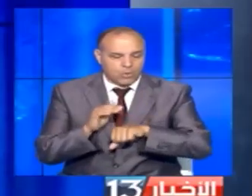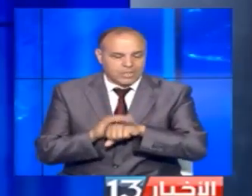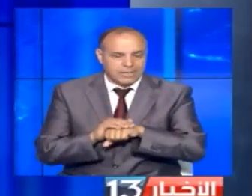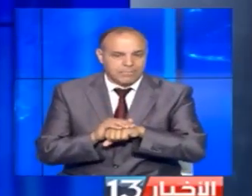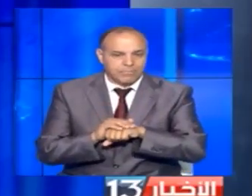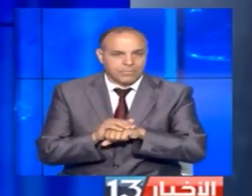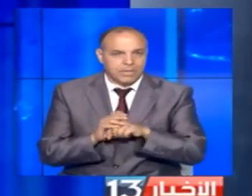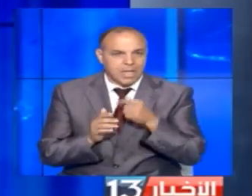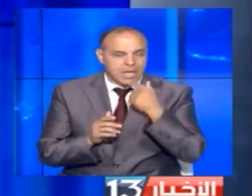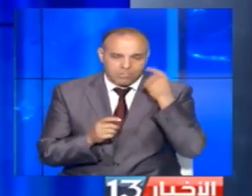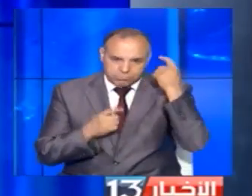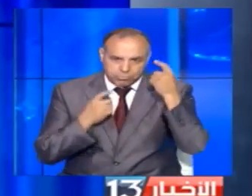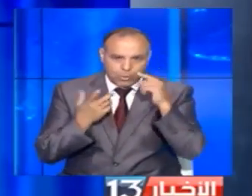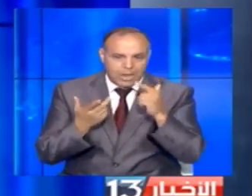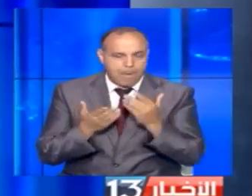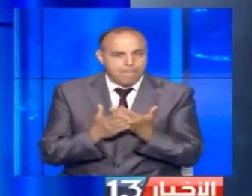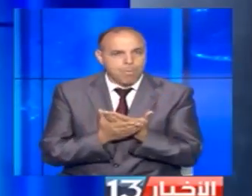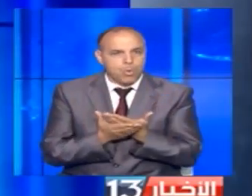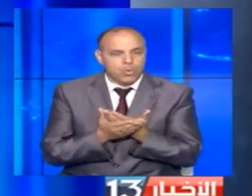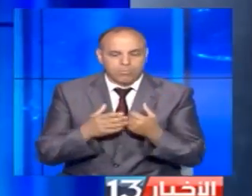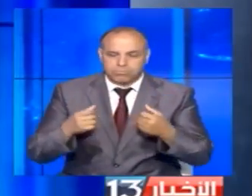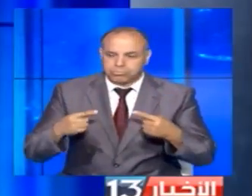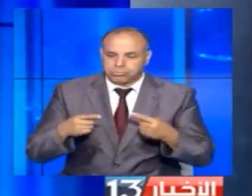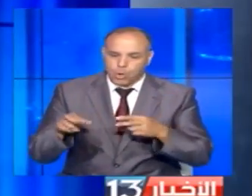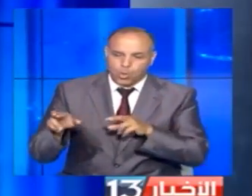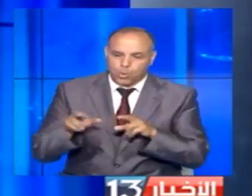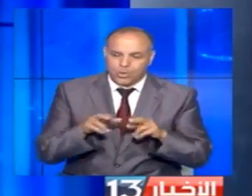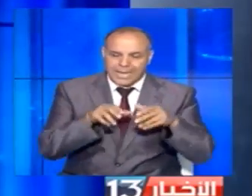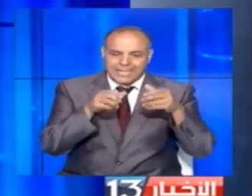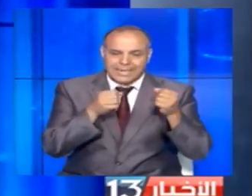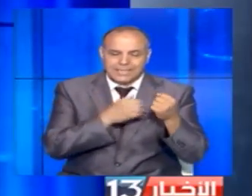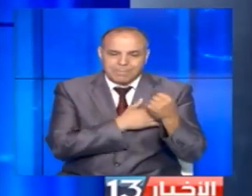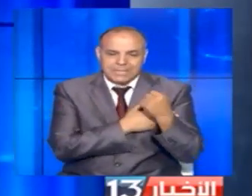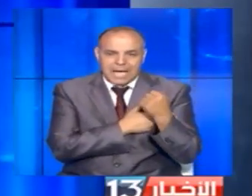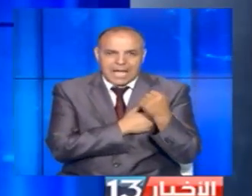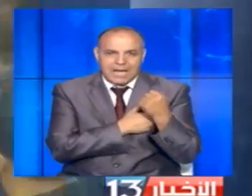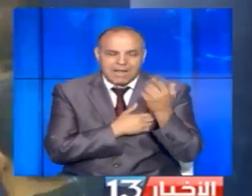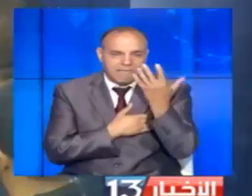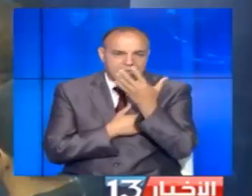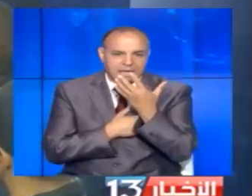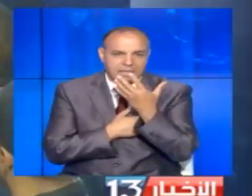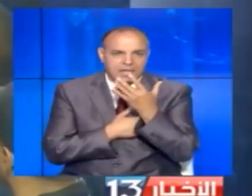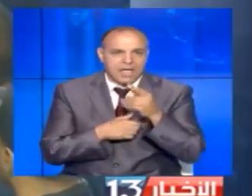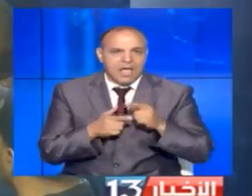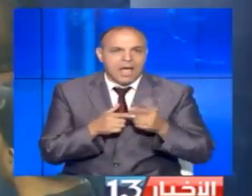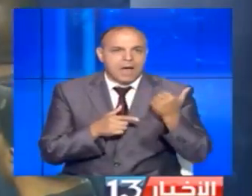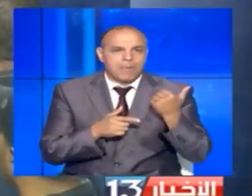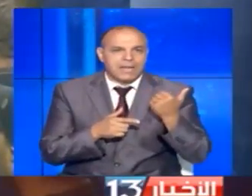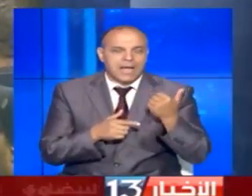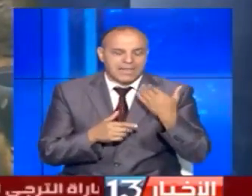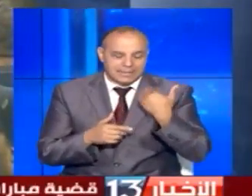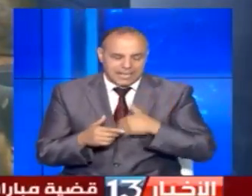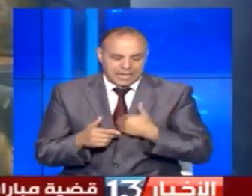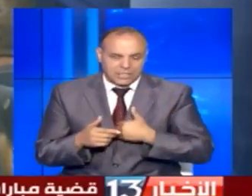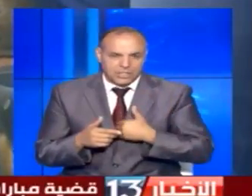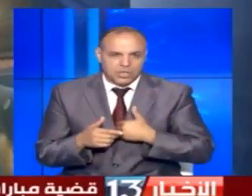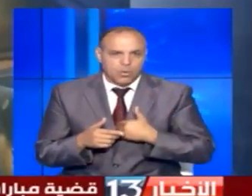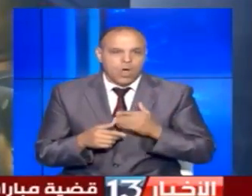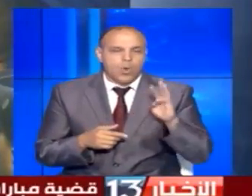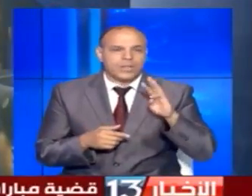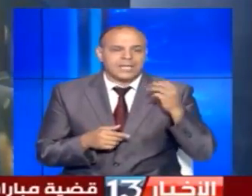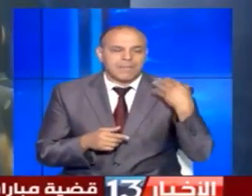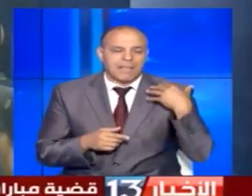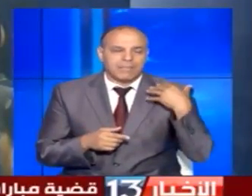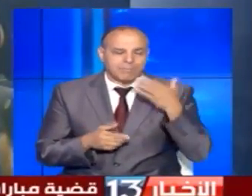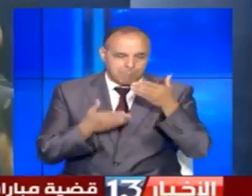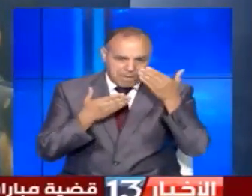القدم للنظر في قضية مباراة إياب كأس رابطة الأبطال الإفريقية بين الترجي الرياضي والوداد